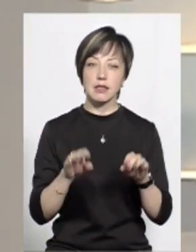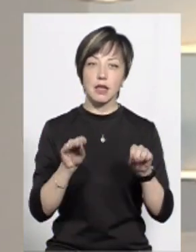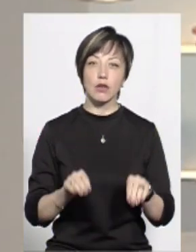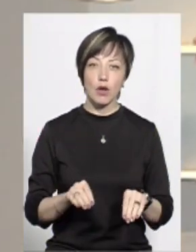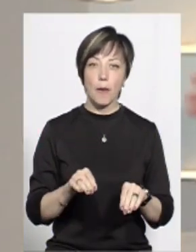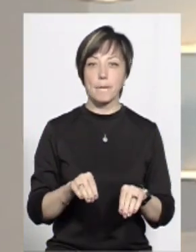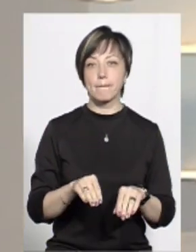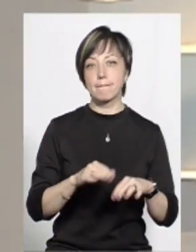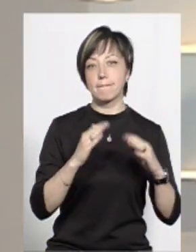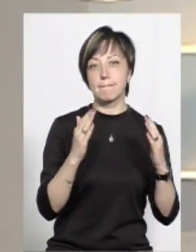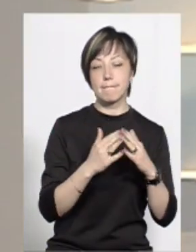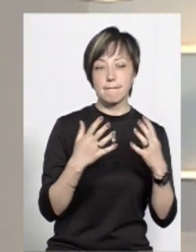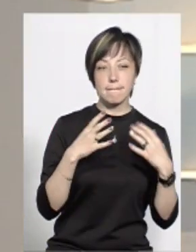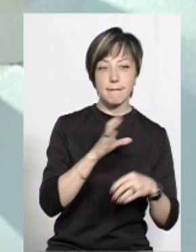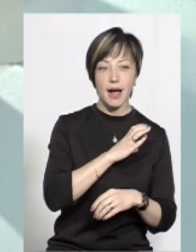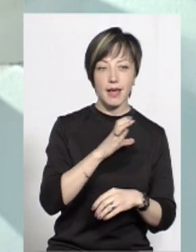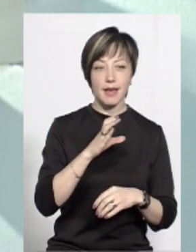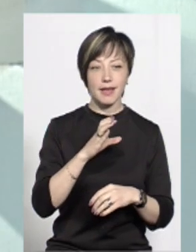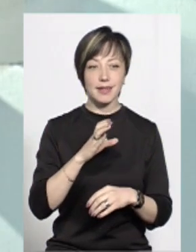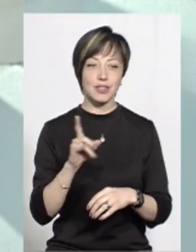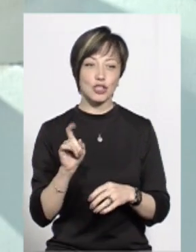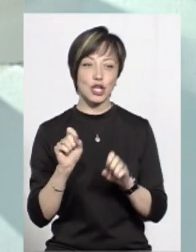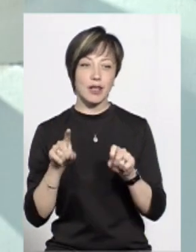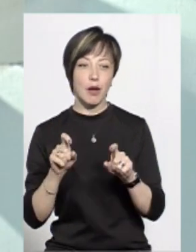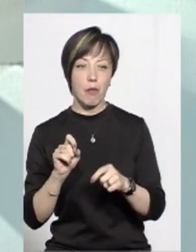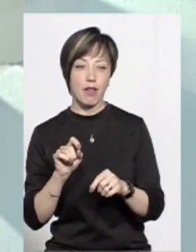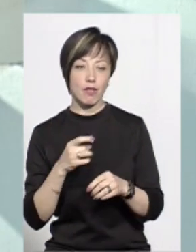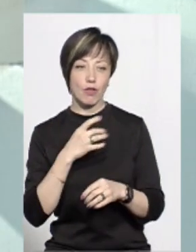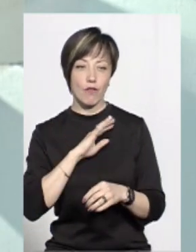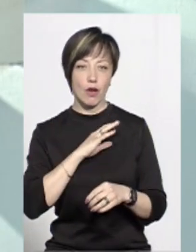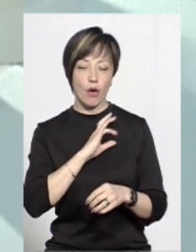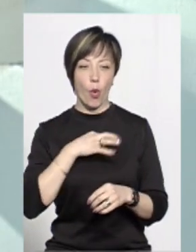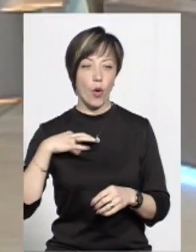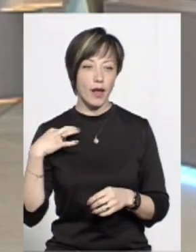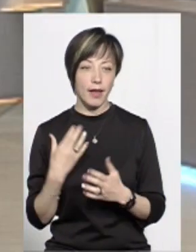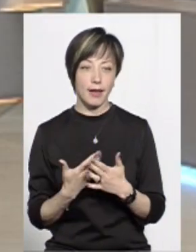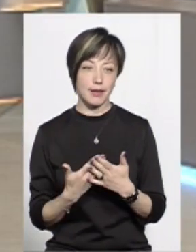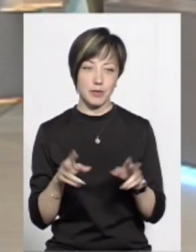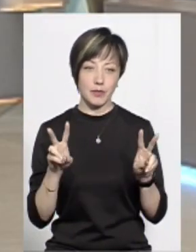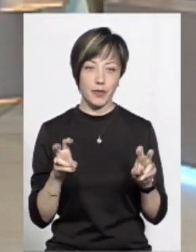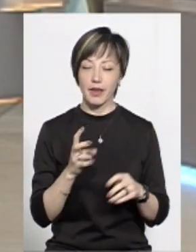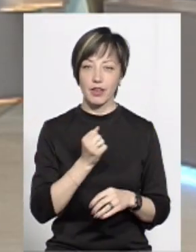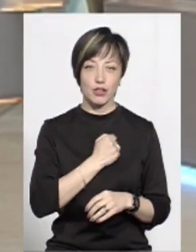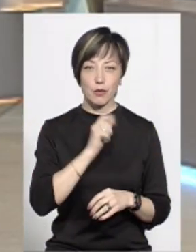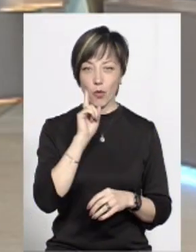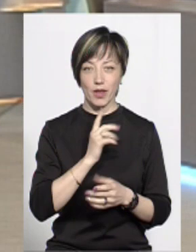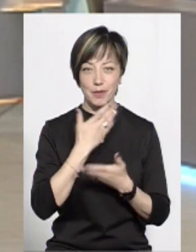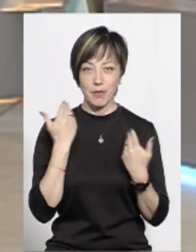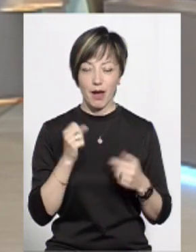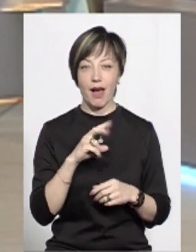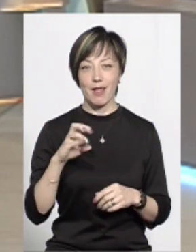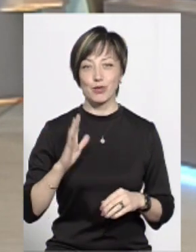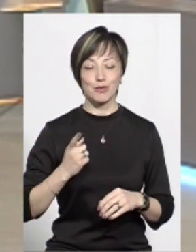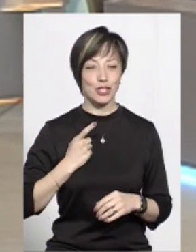там маєтки в Ніці, отримані у спадок, чи якісь діамантові кольє? Ну, я не в буквальному сенсі. Ні, на жаль, поки немає. Але